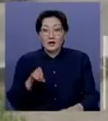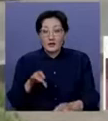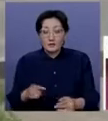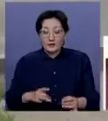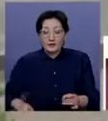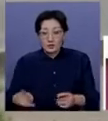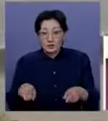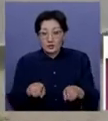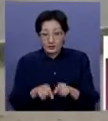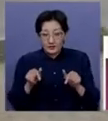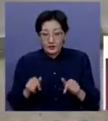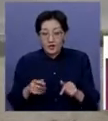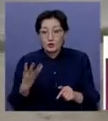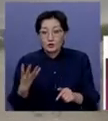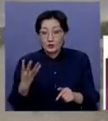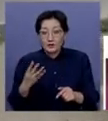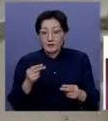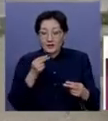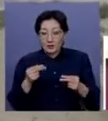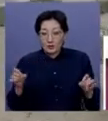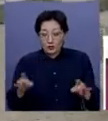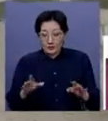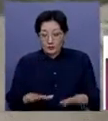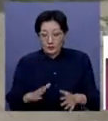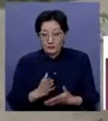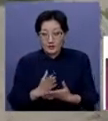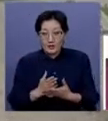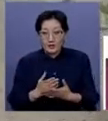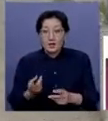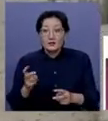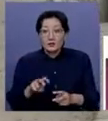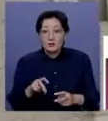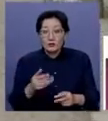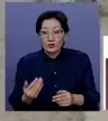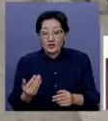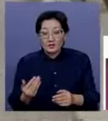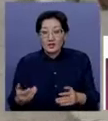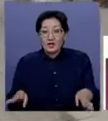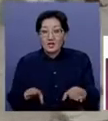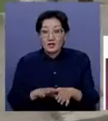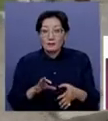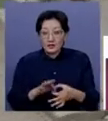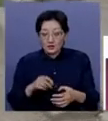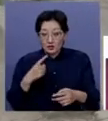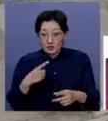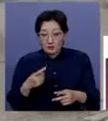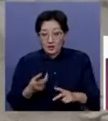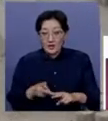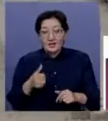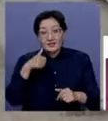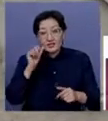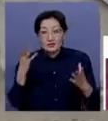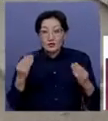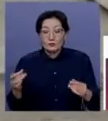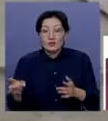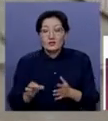Ауданындағы дәл осы жерде 4 дәмхана бар. Бүгін тексерушілер келеді деген естіген олар жабылып қалды дейді тұрғындар. Өйткені кеше ғана